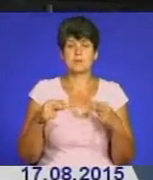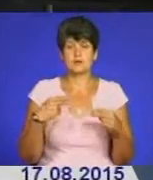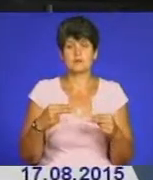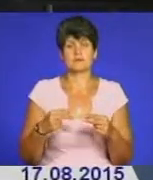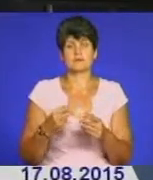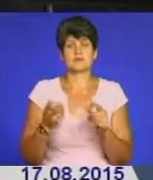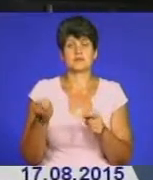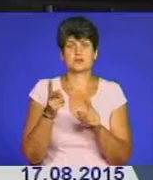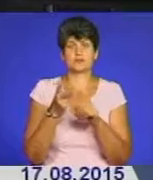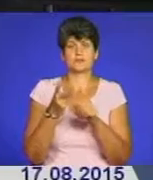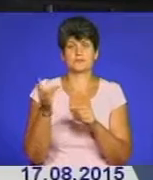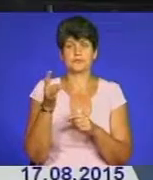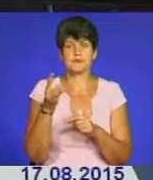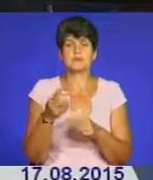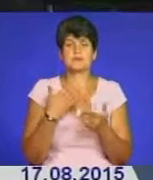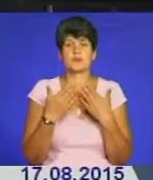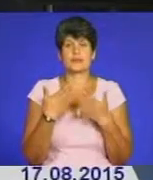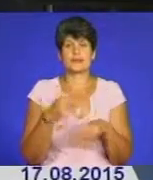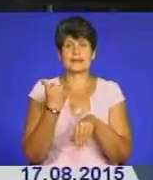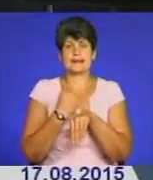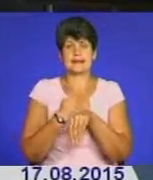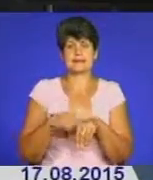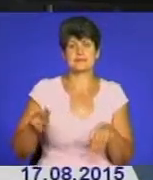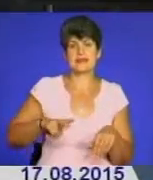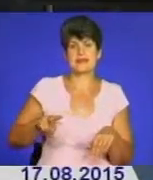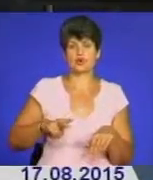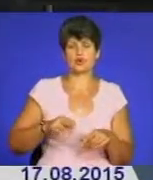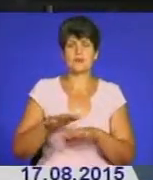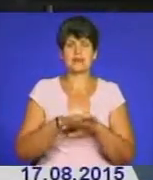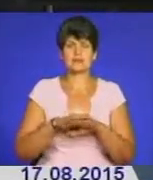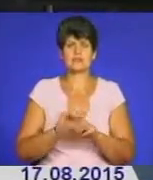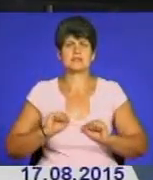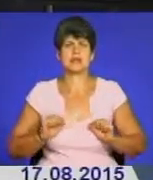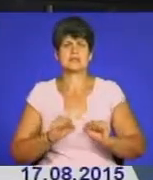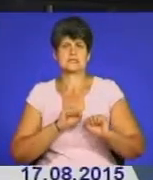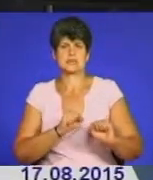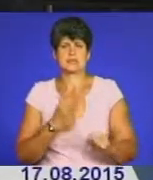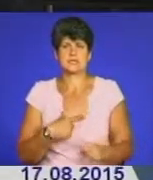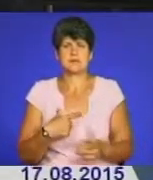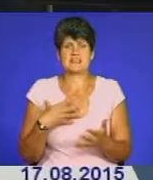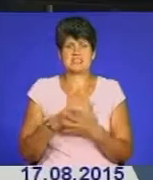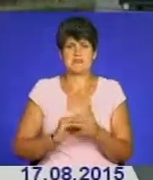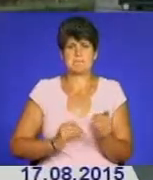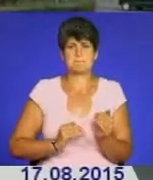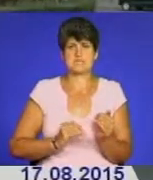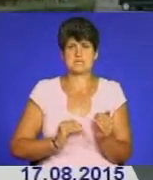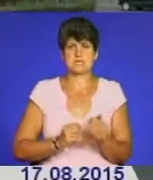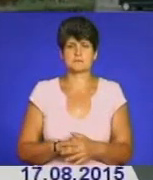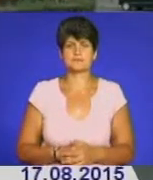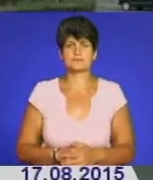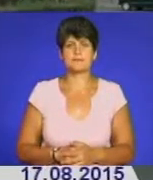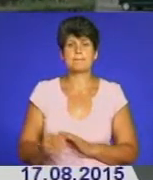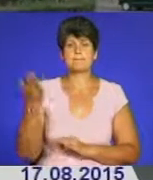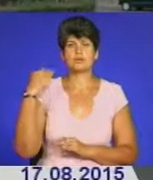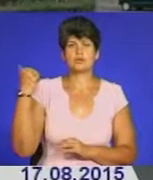зібралися вдруге. Цього разу вони спілкувалися з генеральним директором ринку, намагалися захистити себе і свій бізнес.